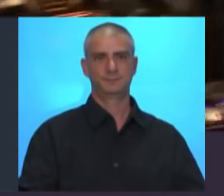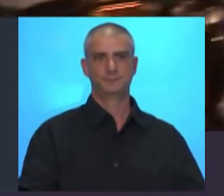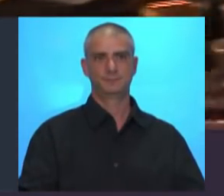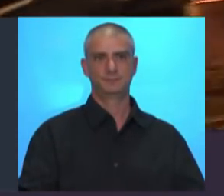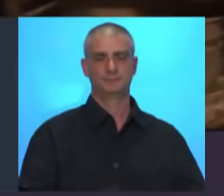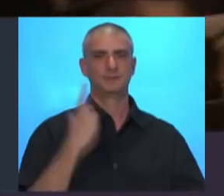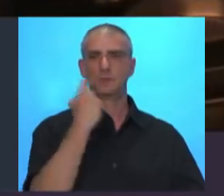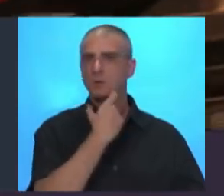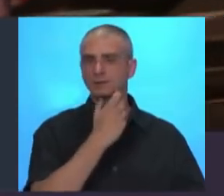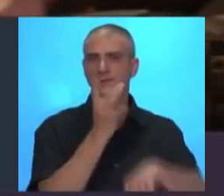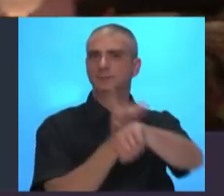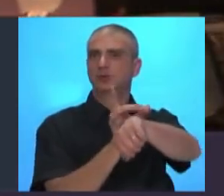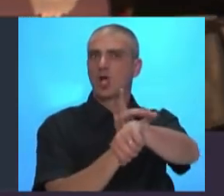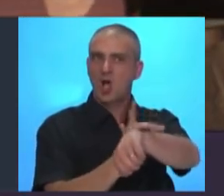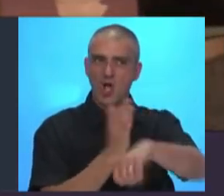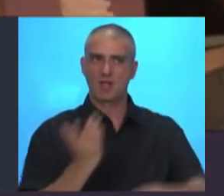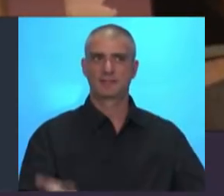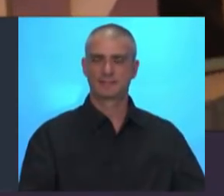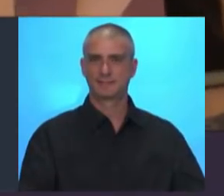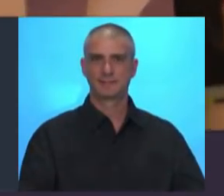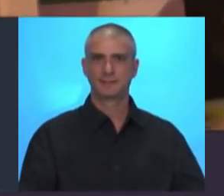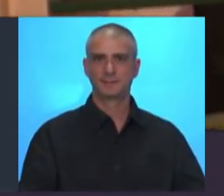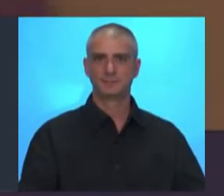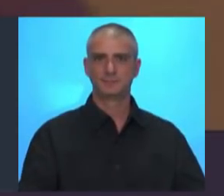הפוסם, השעונים,